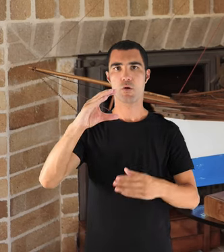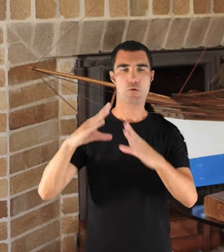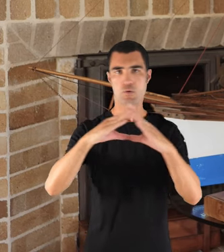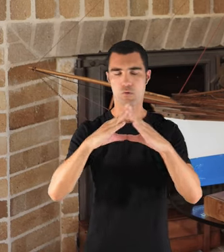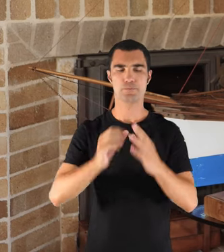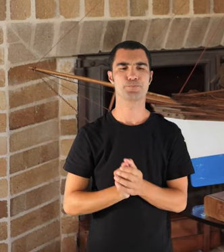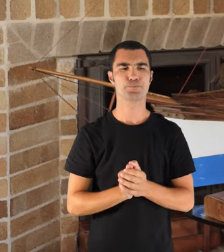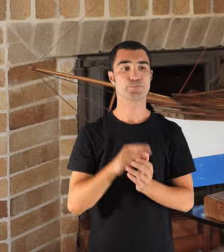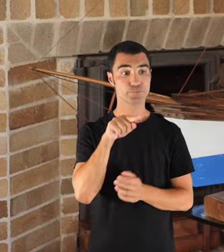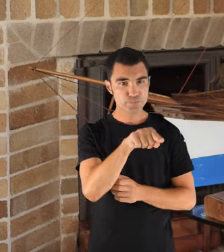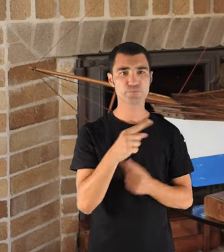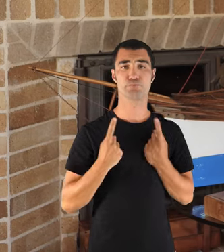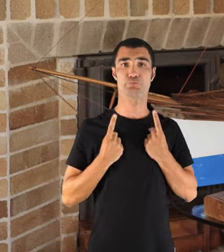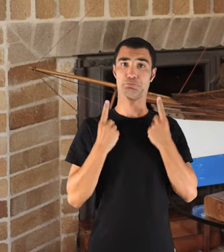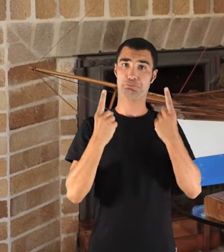el primer any,